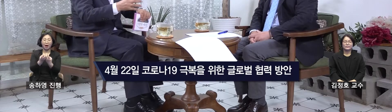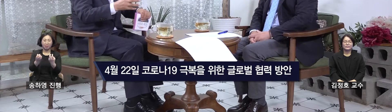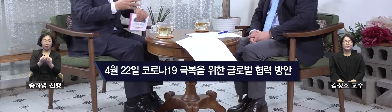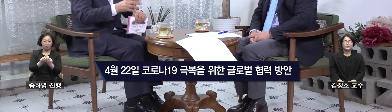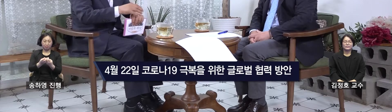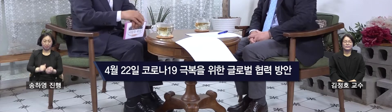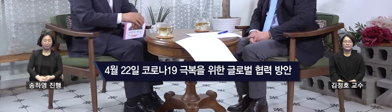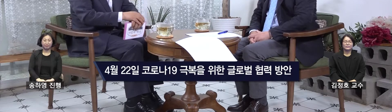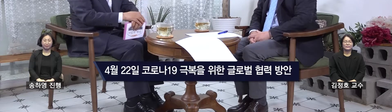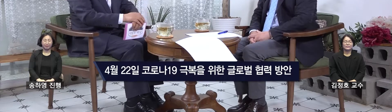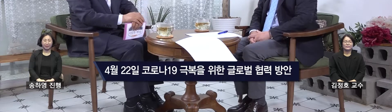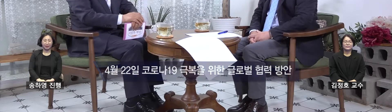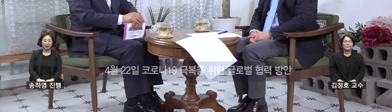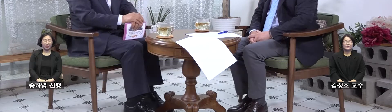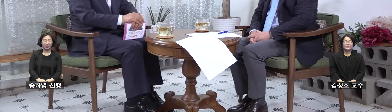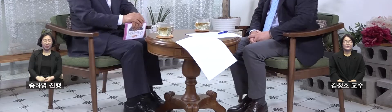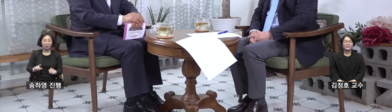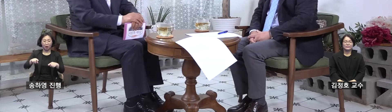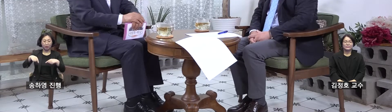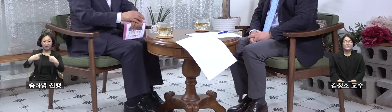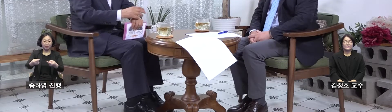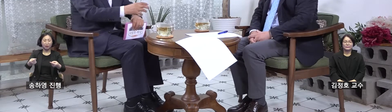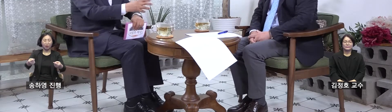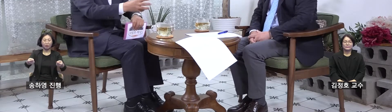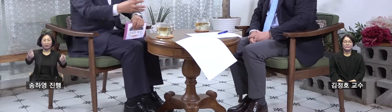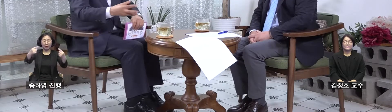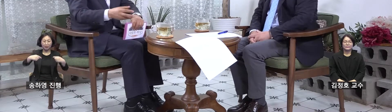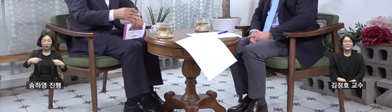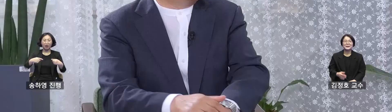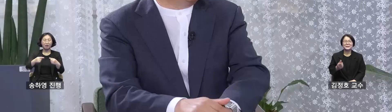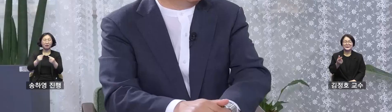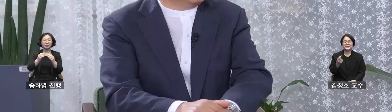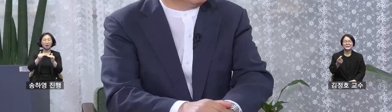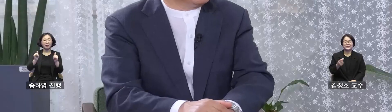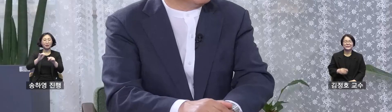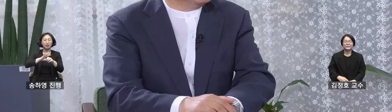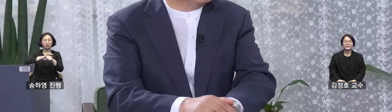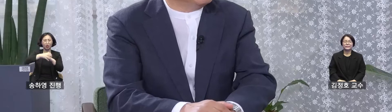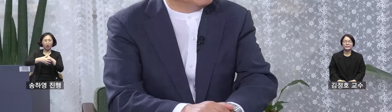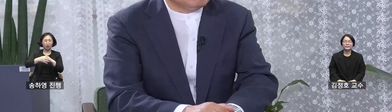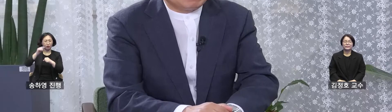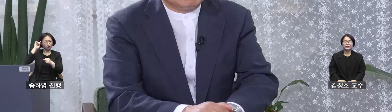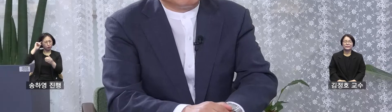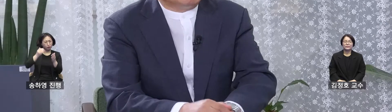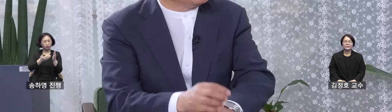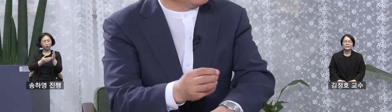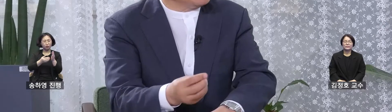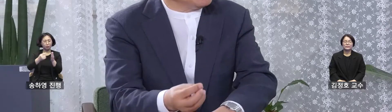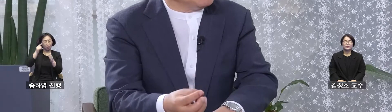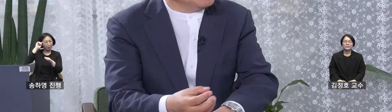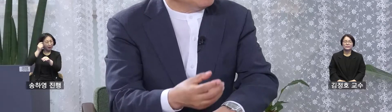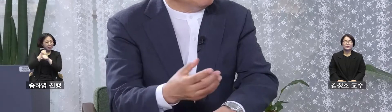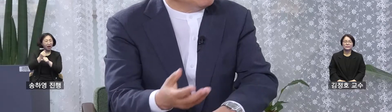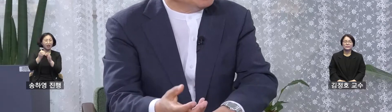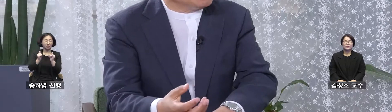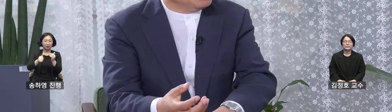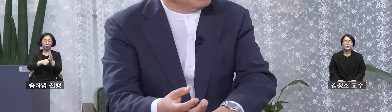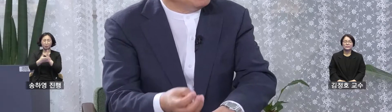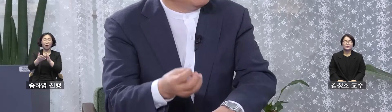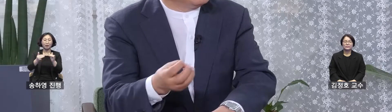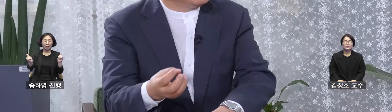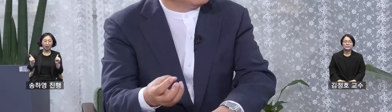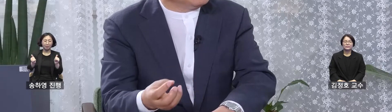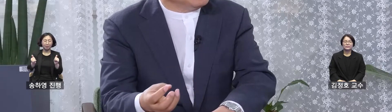멤버들 참석한 네. 그 멤버들도 뭐 세계적인 석학들이고 그렇습니다. 대단한 분들이더라고요. 네. 그래서 그 목적이